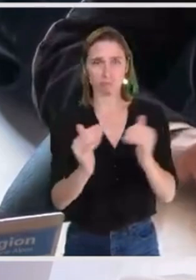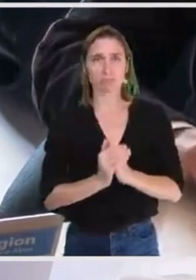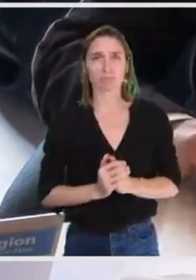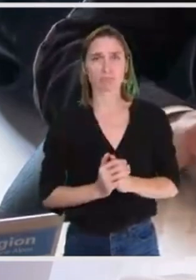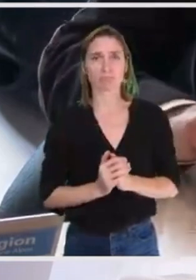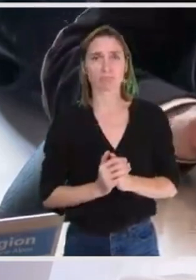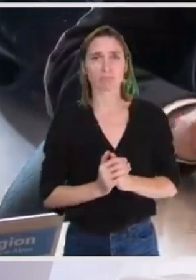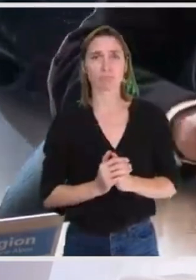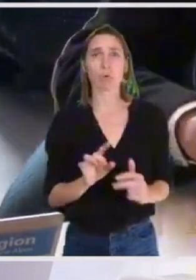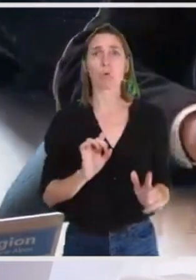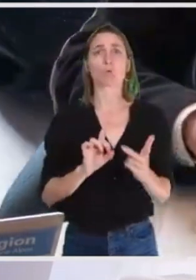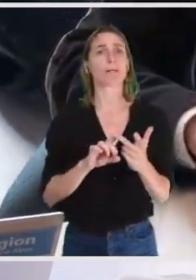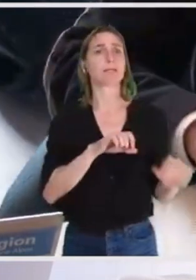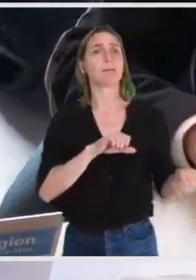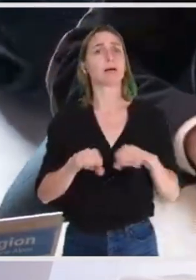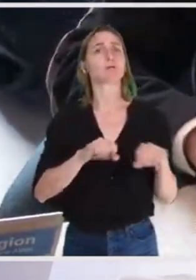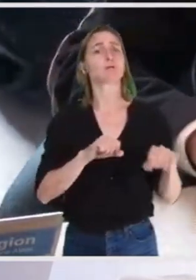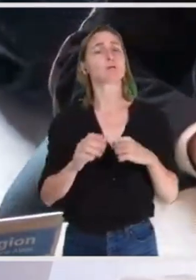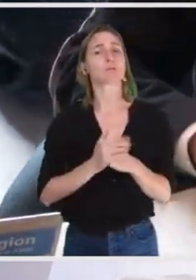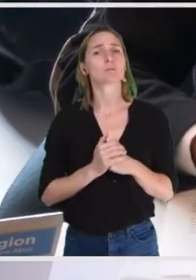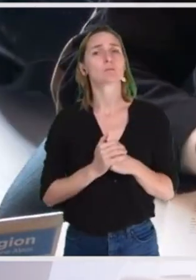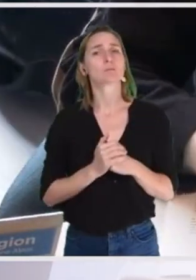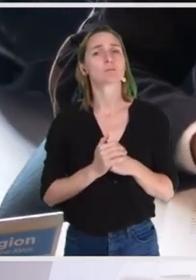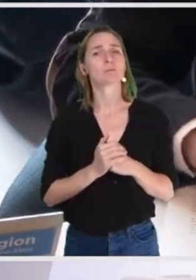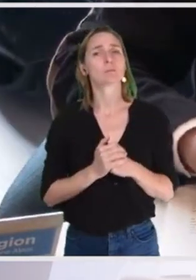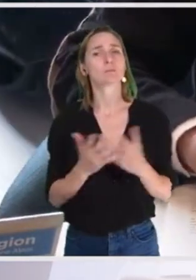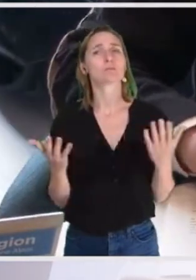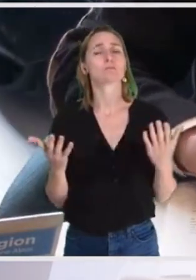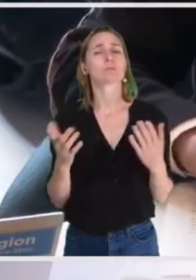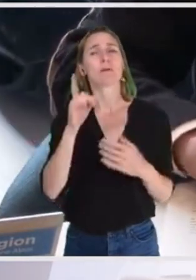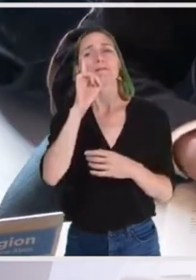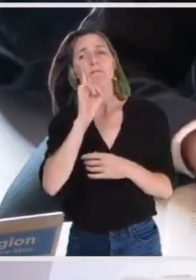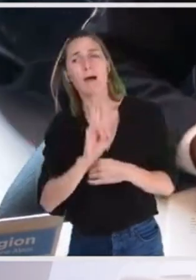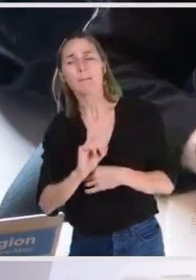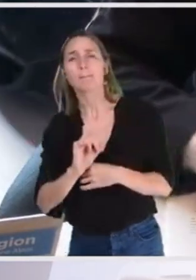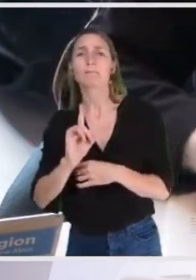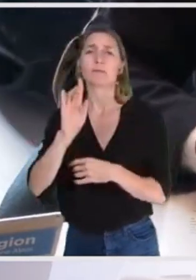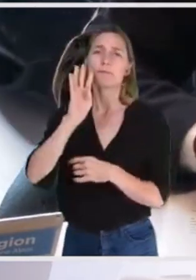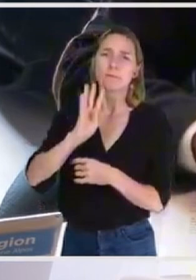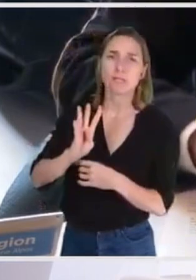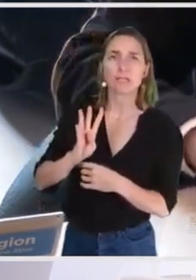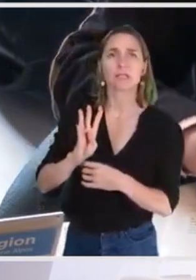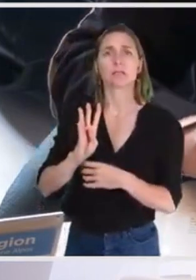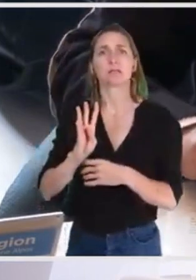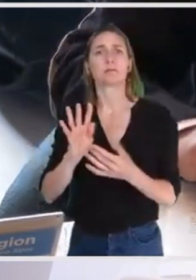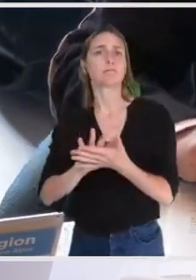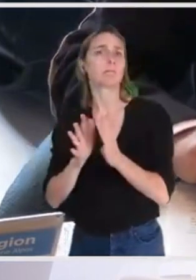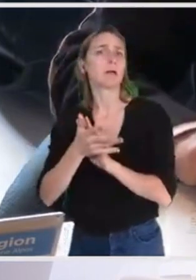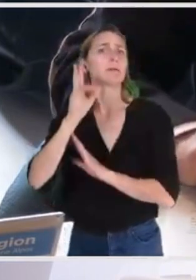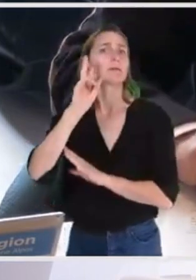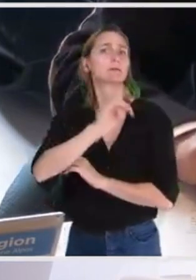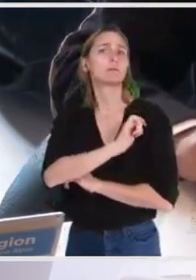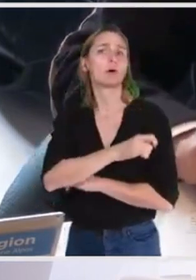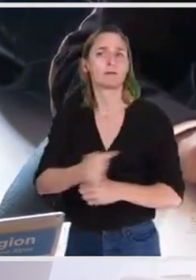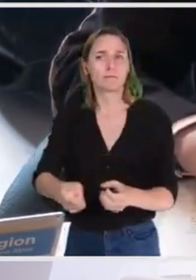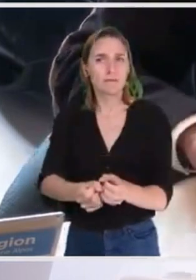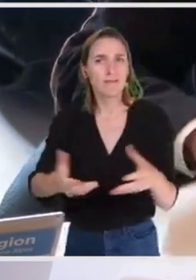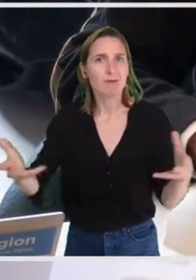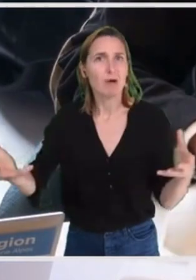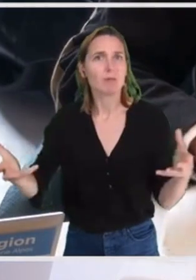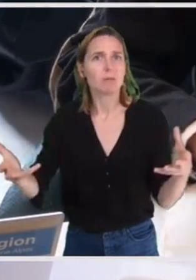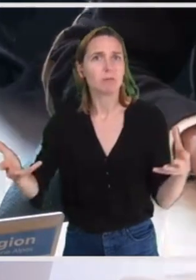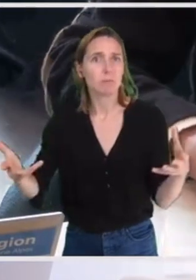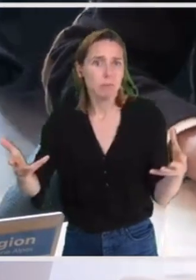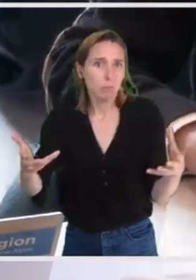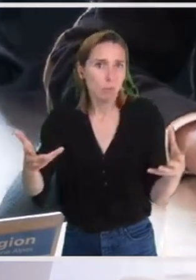Troisième action, développer la pratique sportive des femmes et des filles. Au-delà de la développer, il